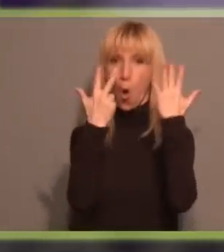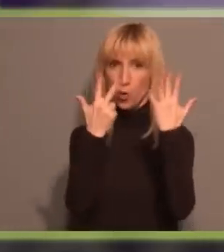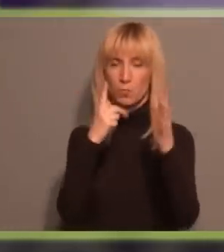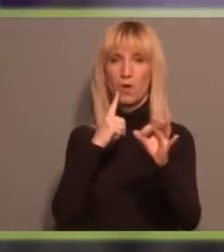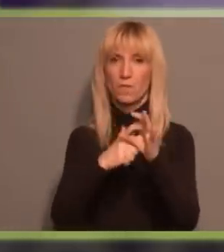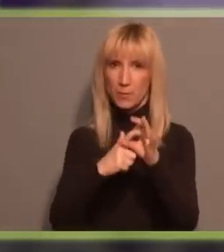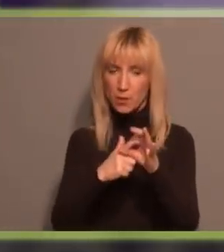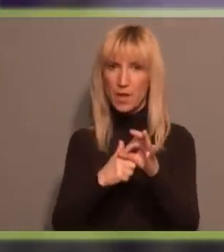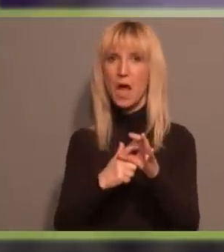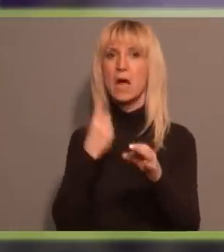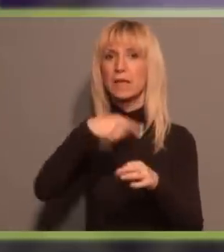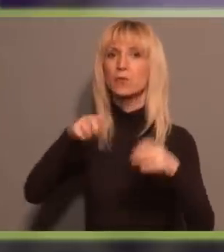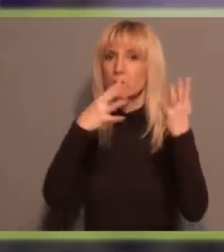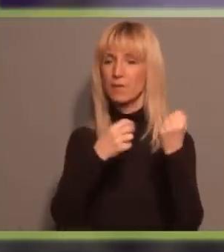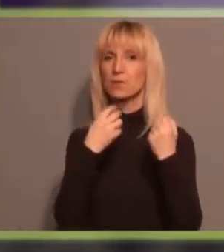februaru